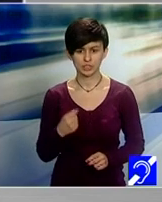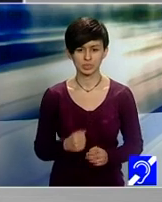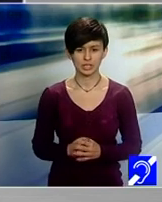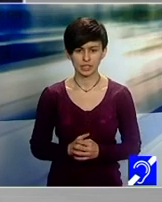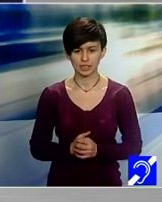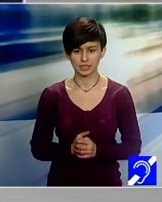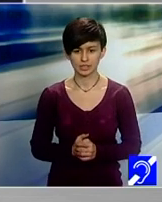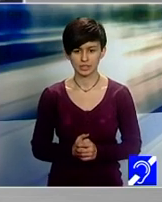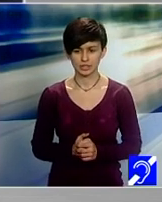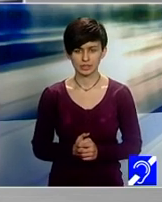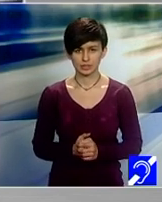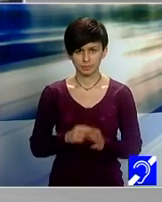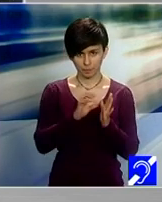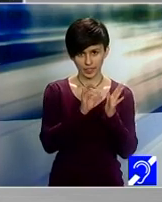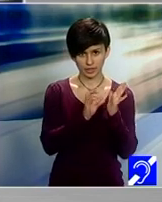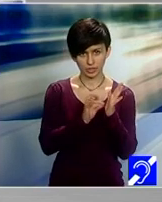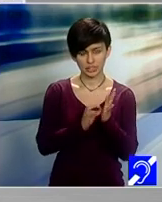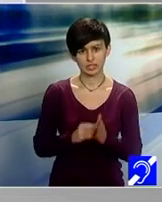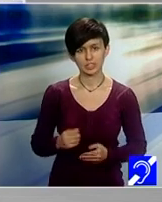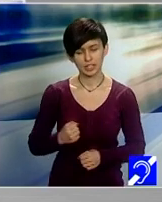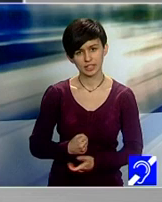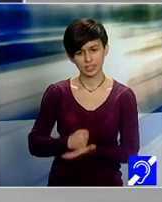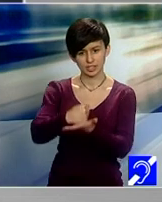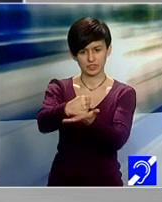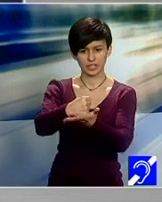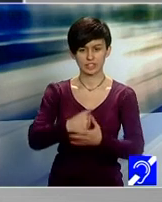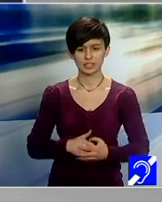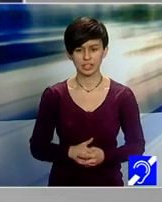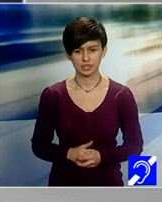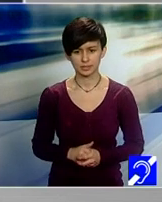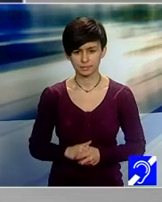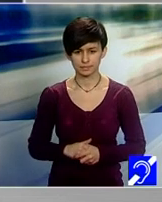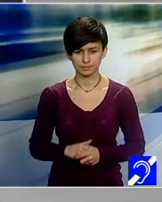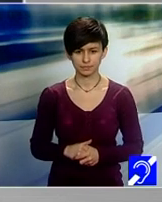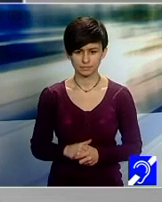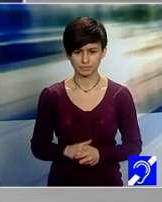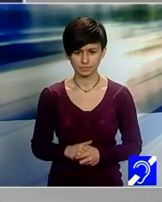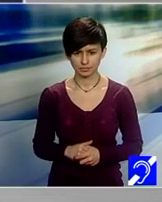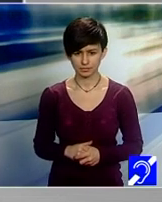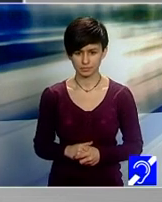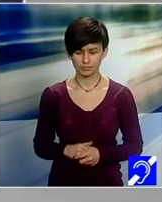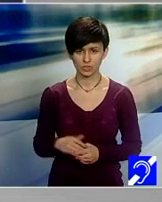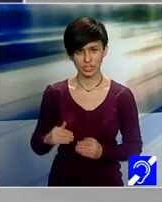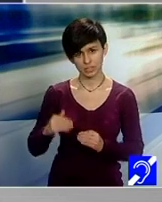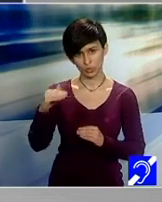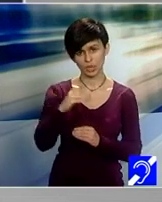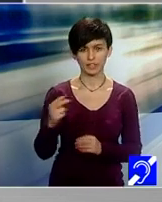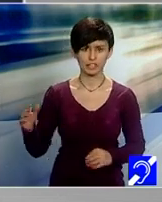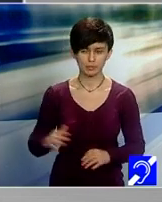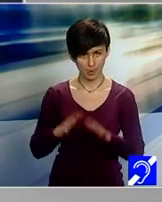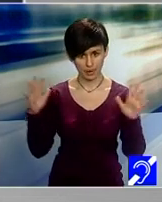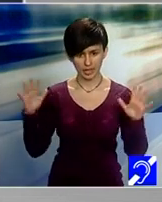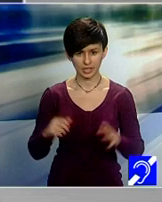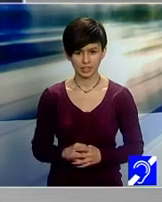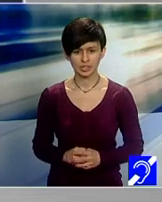Evident, condițiile de finanțare se vor înăspri și asta înseamnă sau un avans mai mare sau